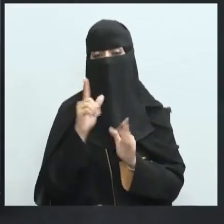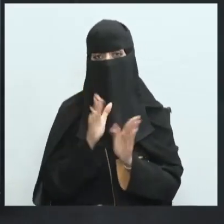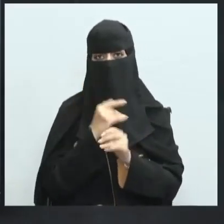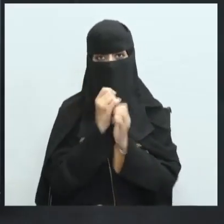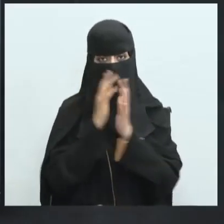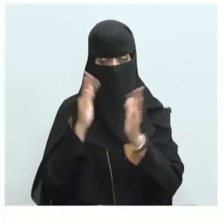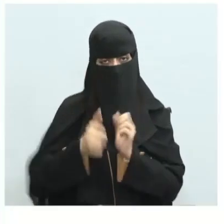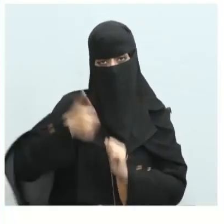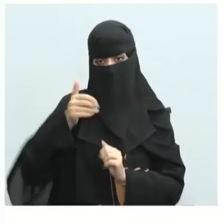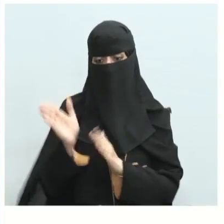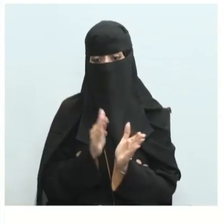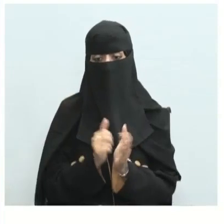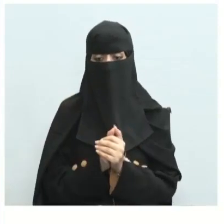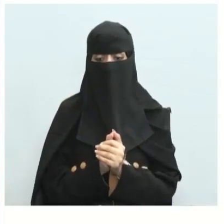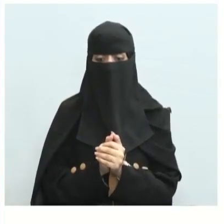اكبر